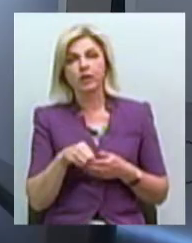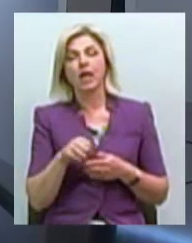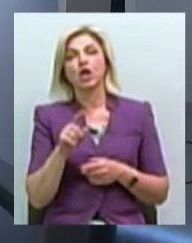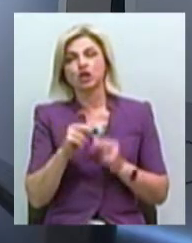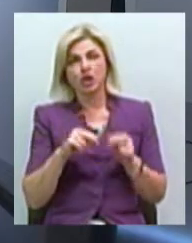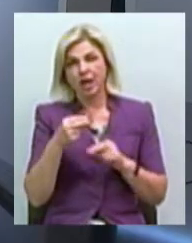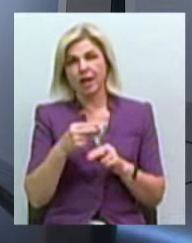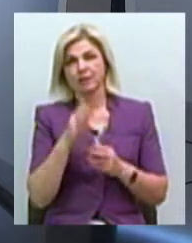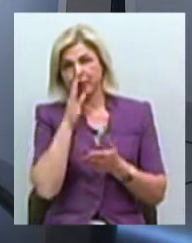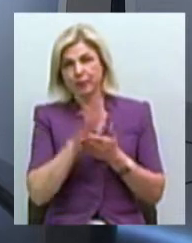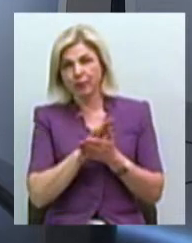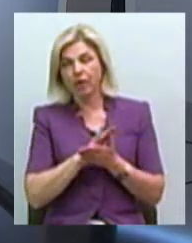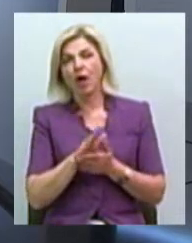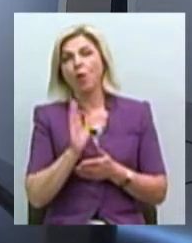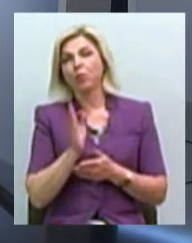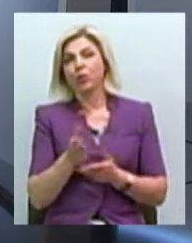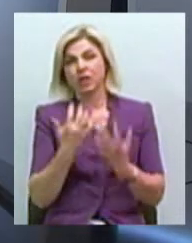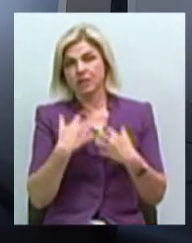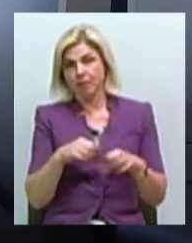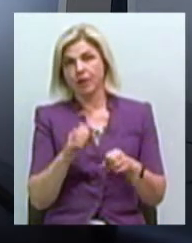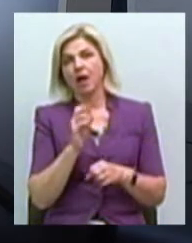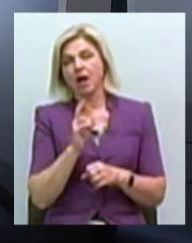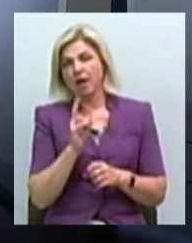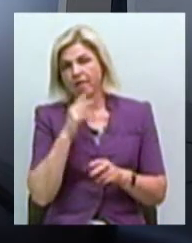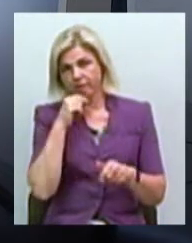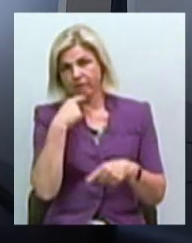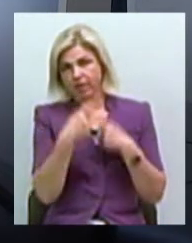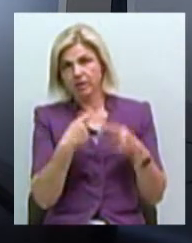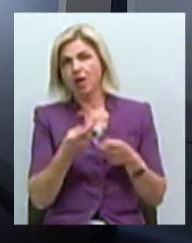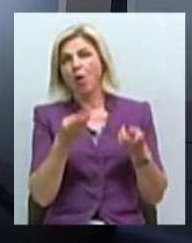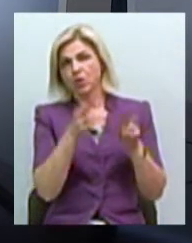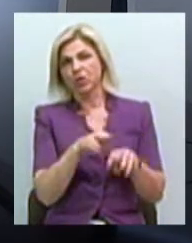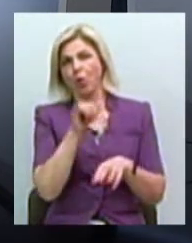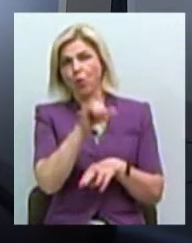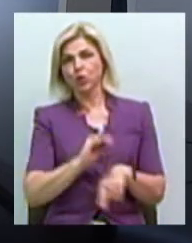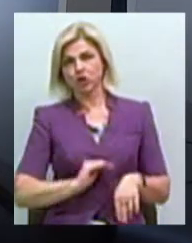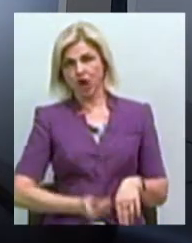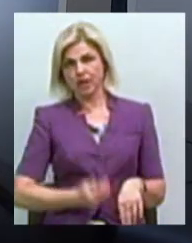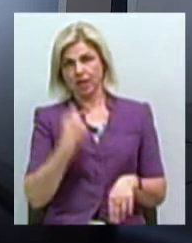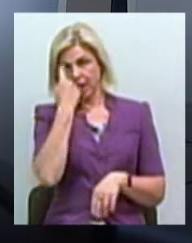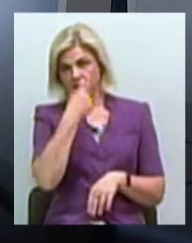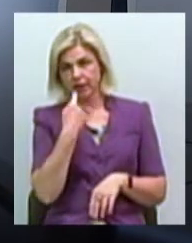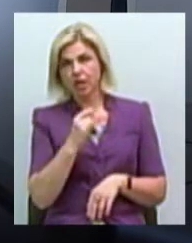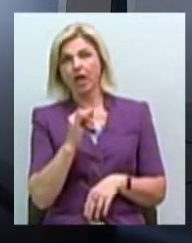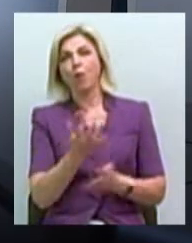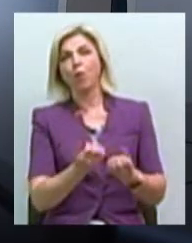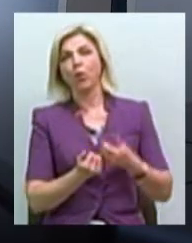буде відійде назавжди до приватних рук, і приватна особа буде отримувати кошти, а місто